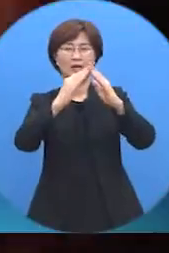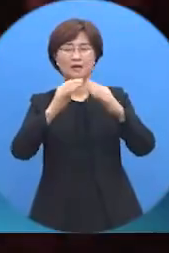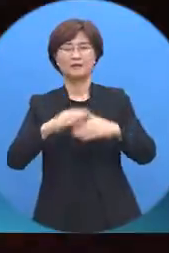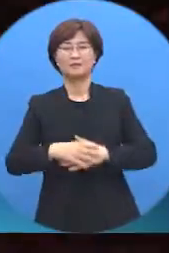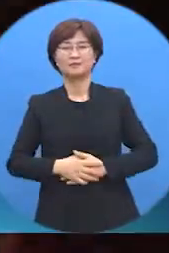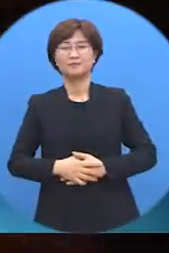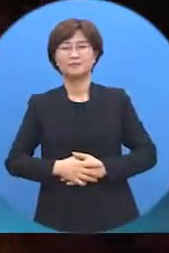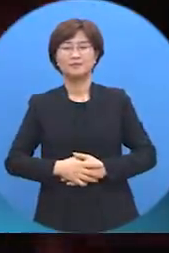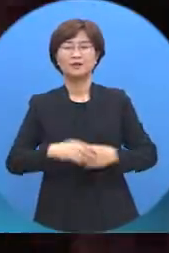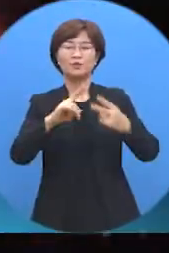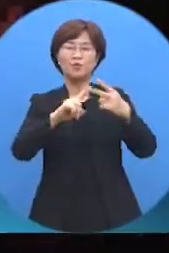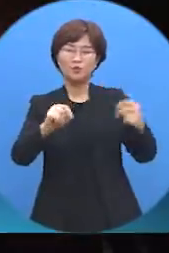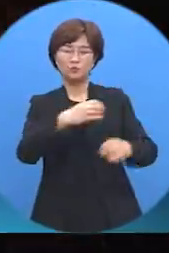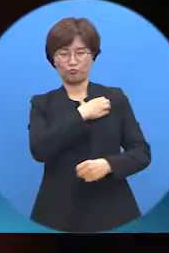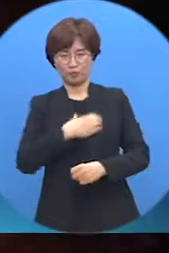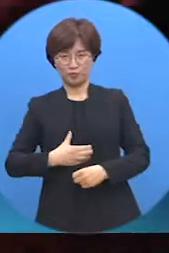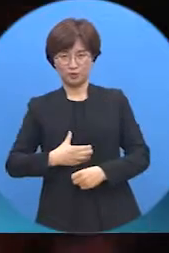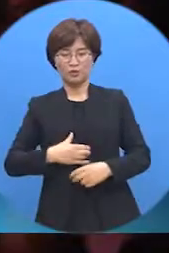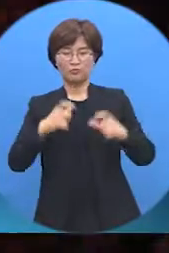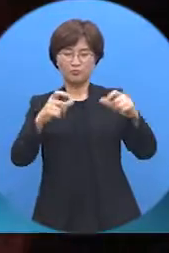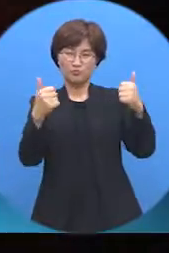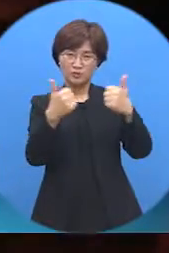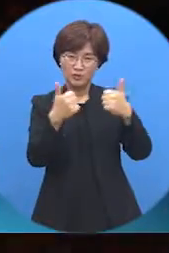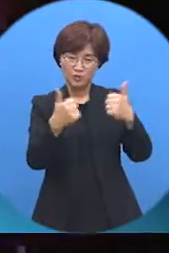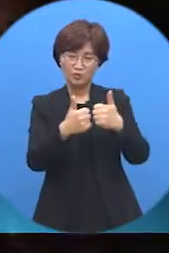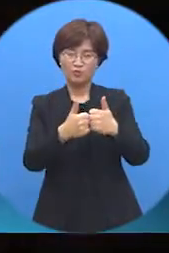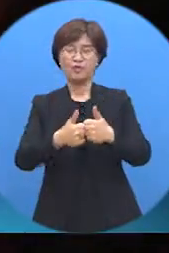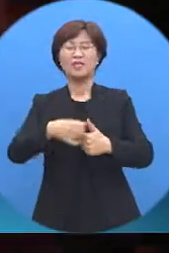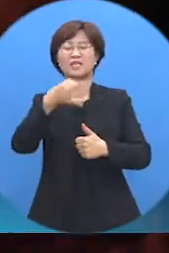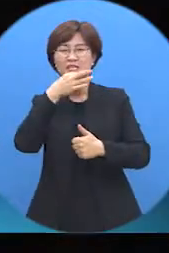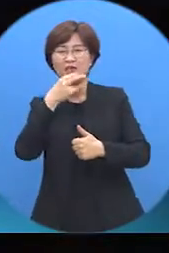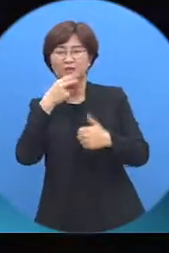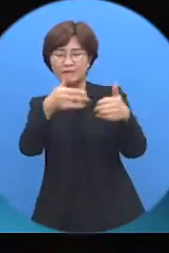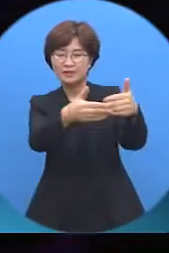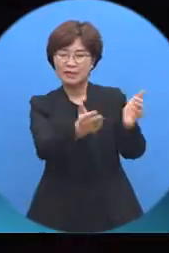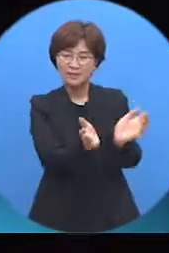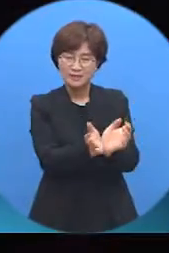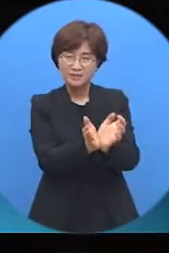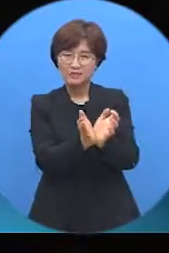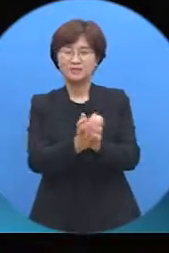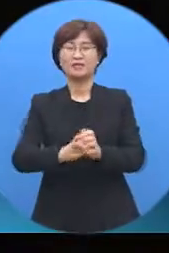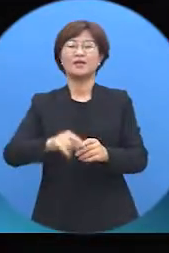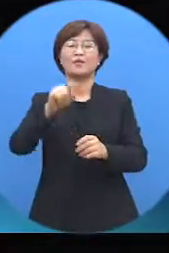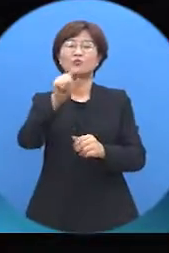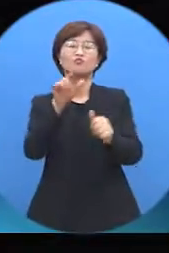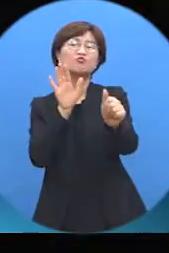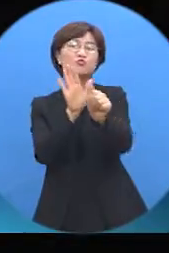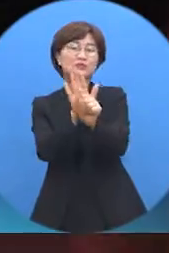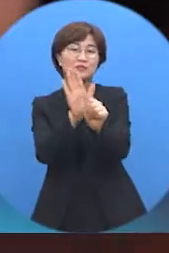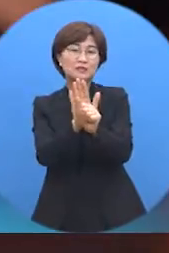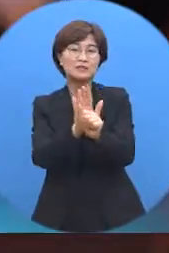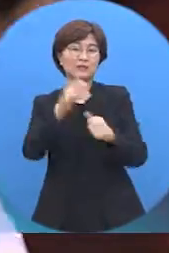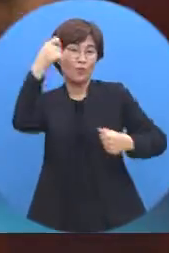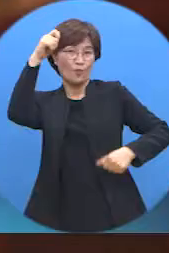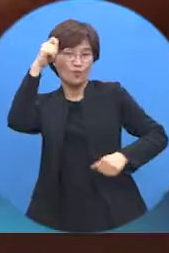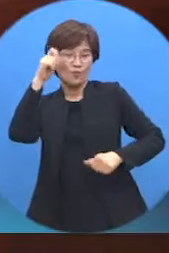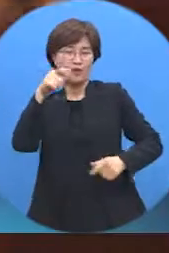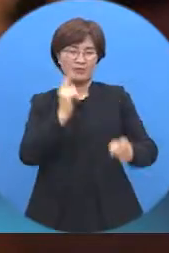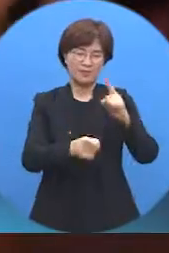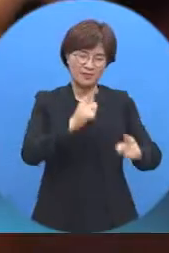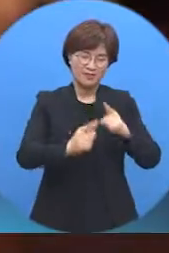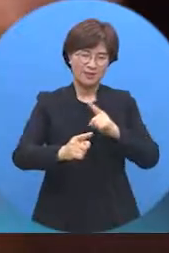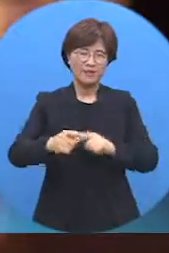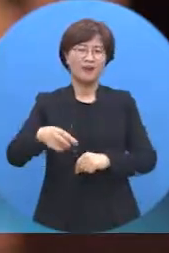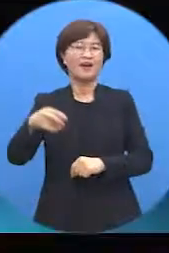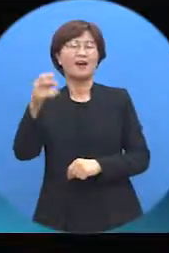설립했습니다. 동대문구청, 동대문구의회, 비영리단체인 동대문마을넷의 후원으로 이뤄진 이번 공연은